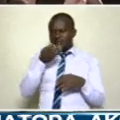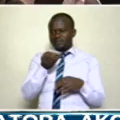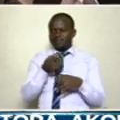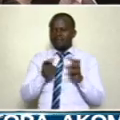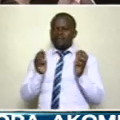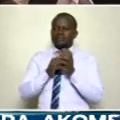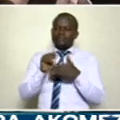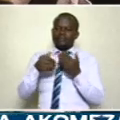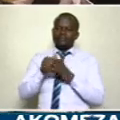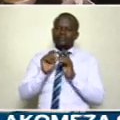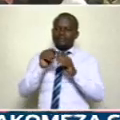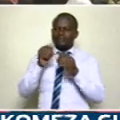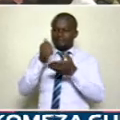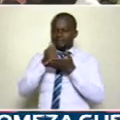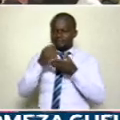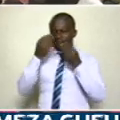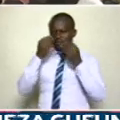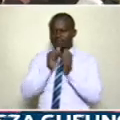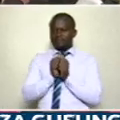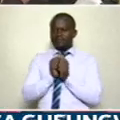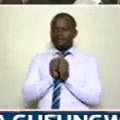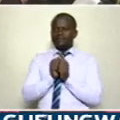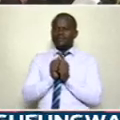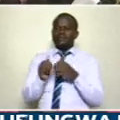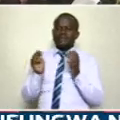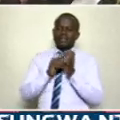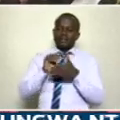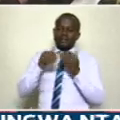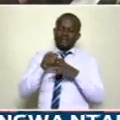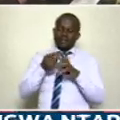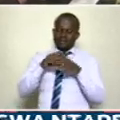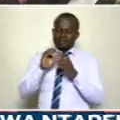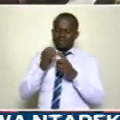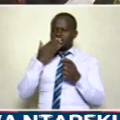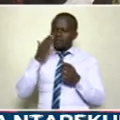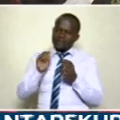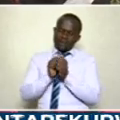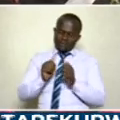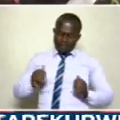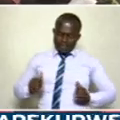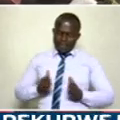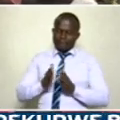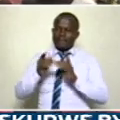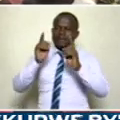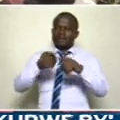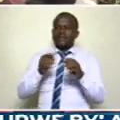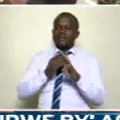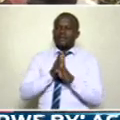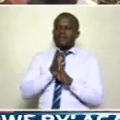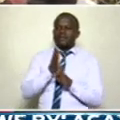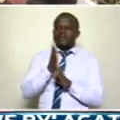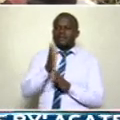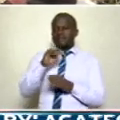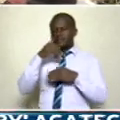ubwo bikazatugirira umumaro. Ikintu kidufasha ni uko kibasha kudukura mu ngeso mbi no mu muhanda, kikatuzana ngaha kikatugorora,